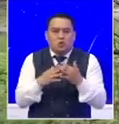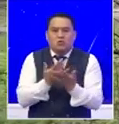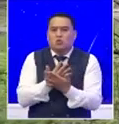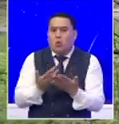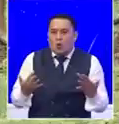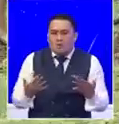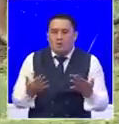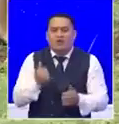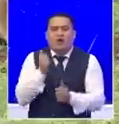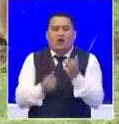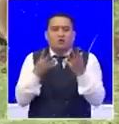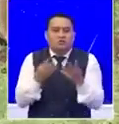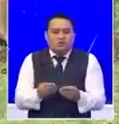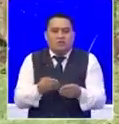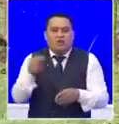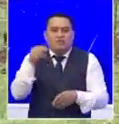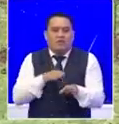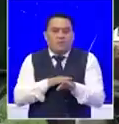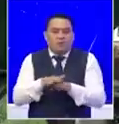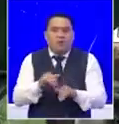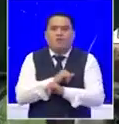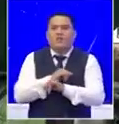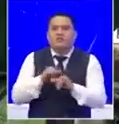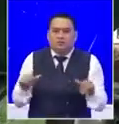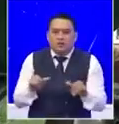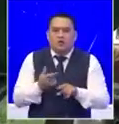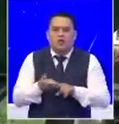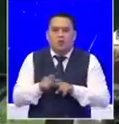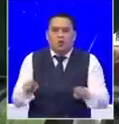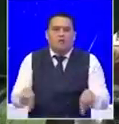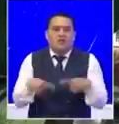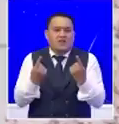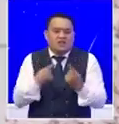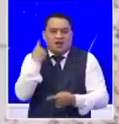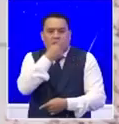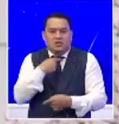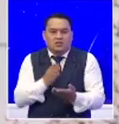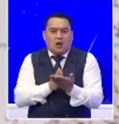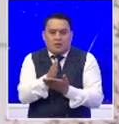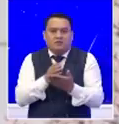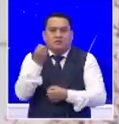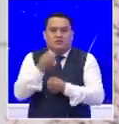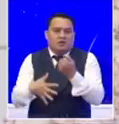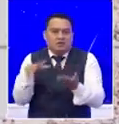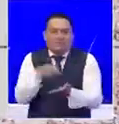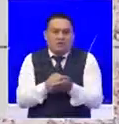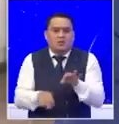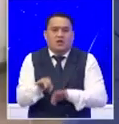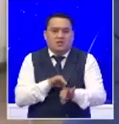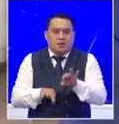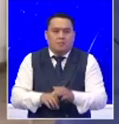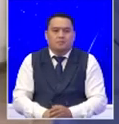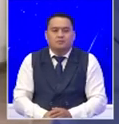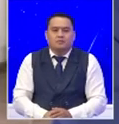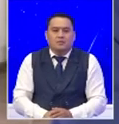другое. Изо дня в день количество реализуемых проектов увеличивается, тем самым возрастает число лиц, направляемых центром занятости на эти проекты.